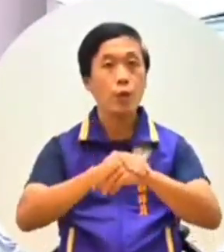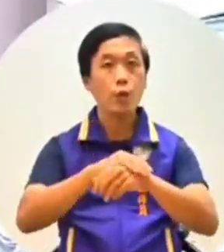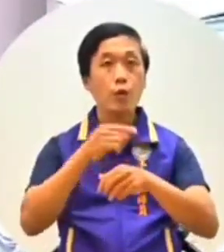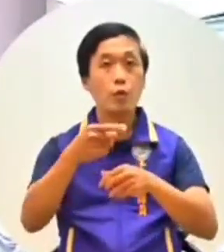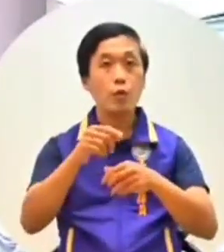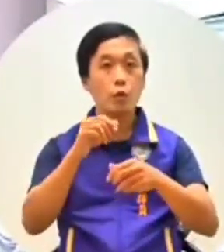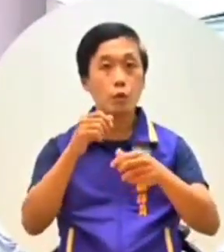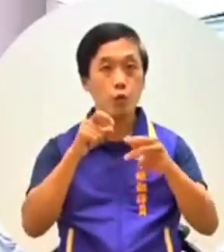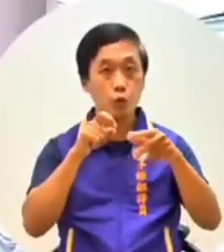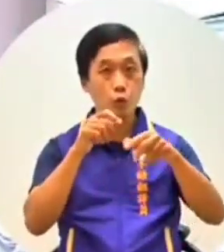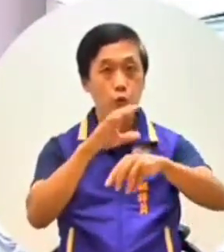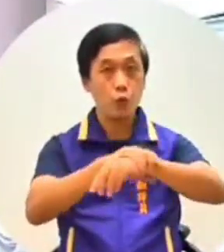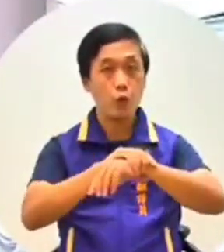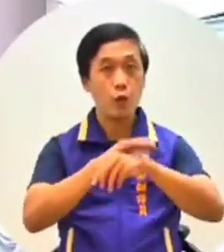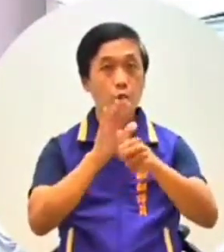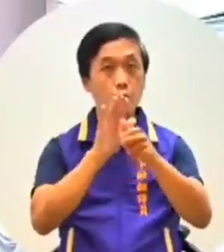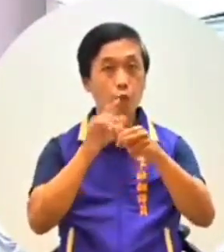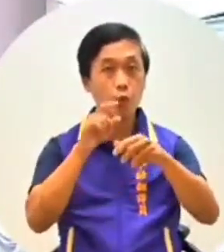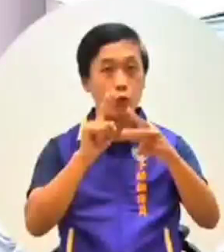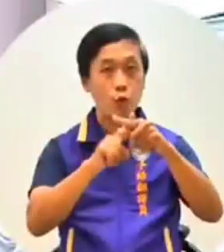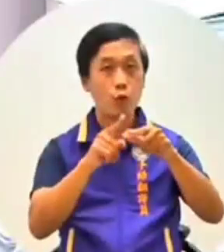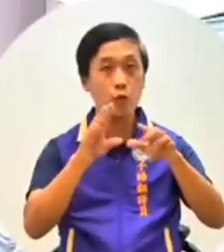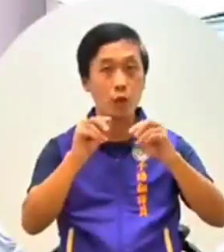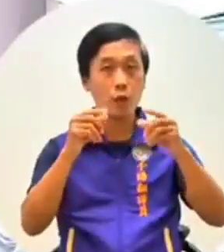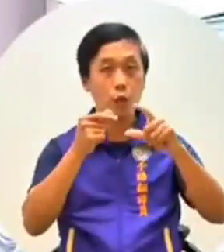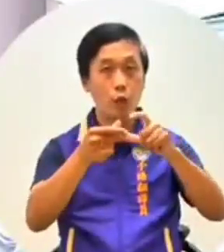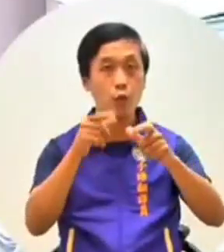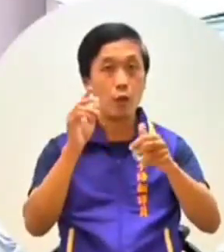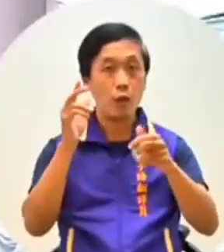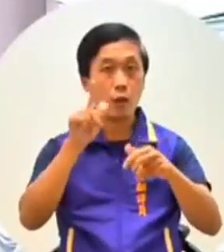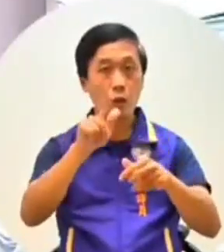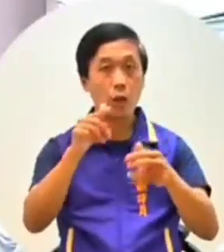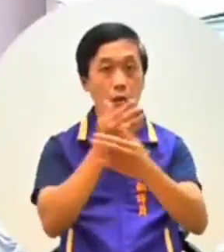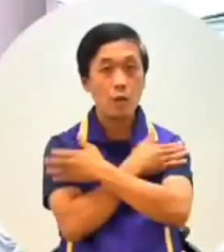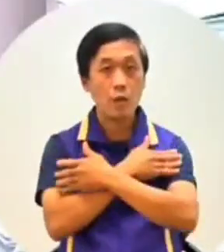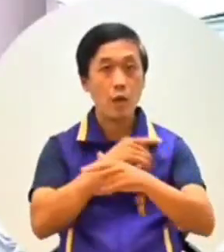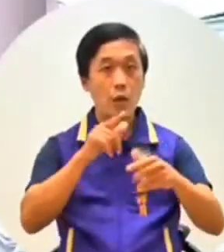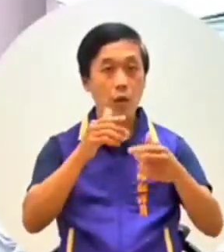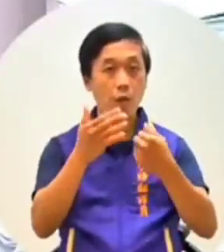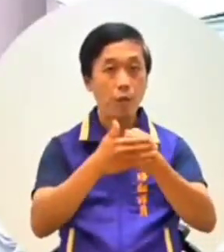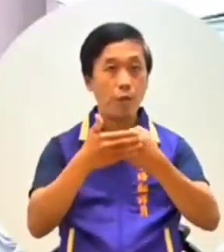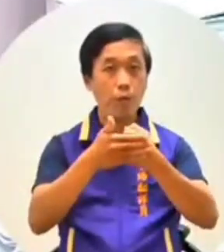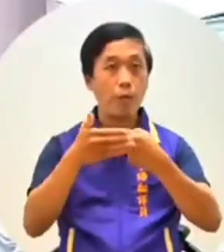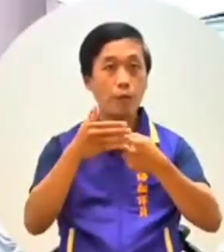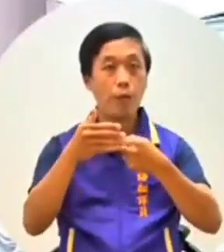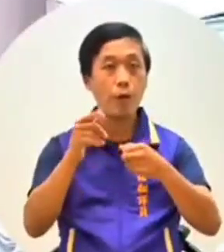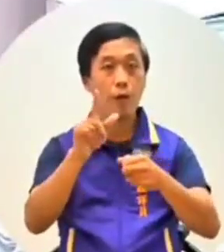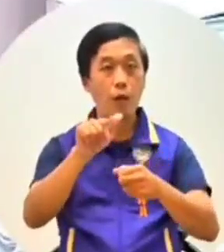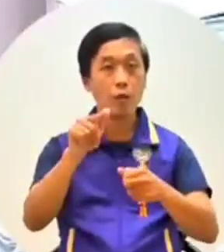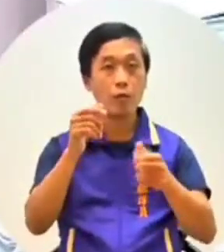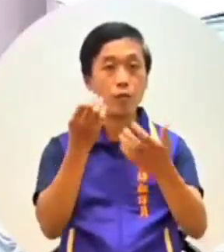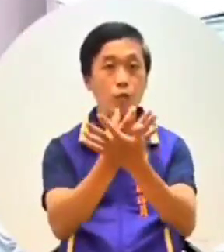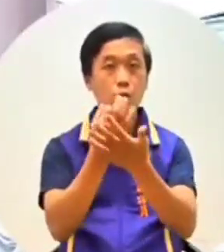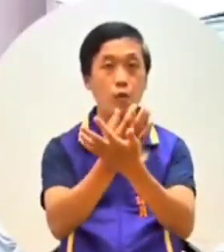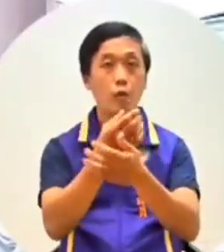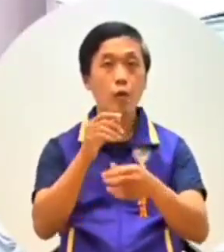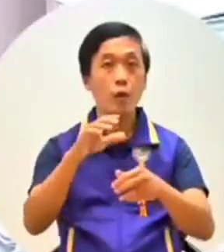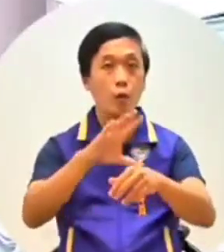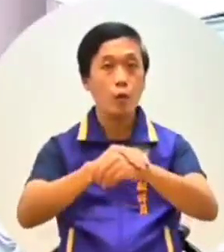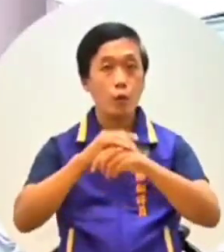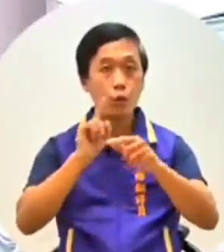足，来教育局这个一样跟你们切身相关的。我们看到了它的教保的供应服务量呢，原住地区